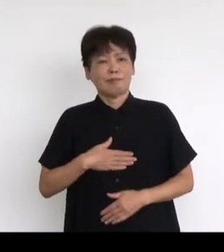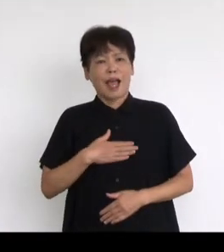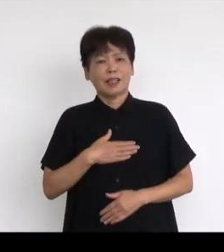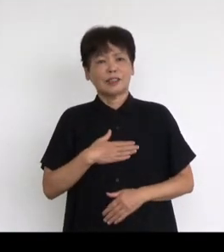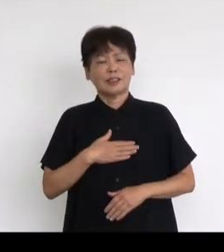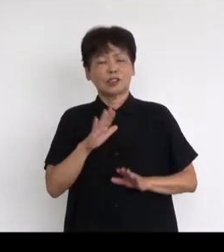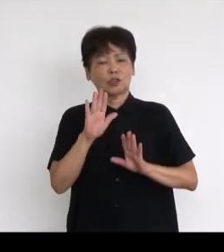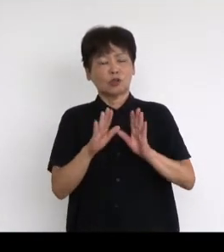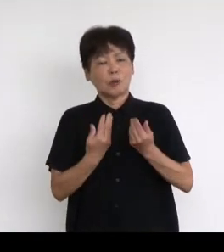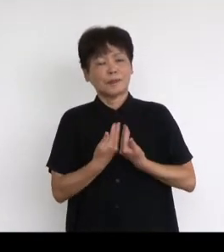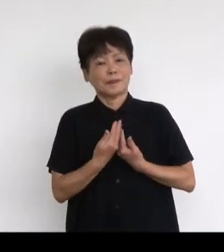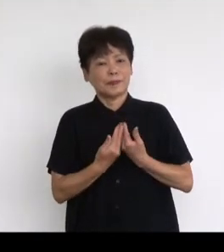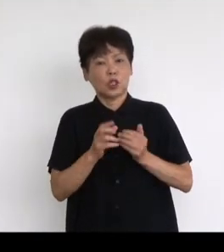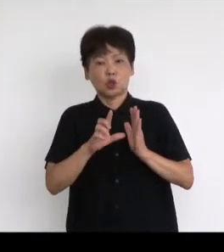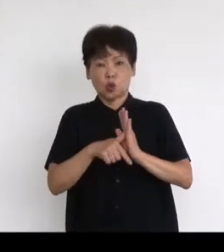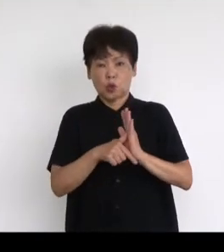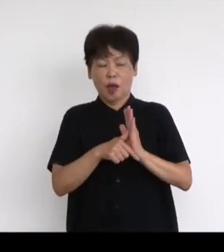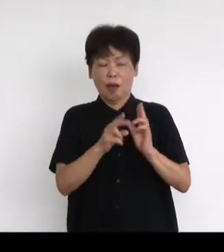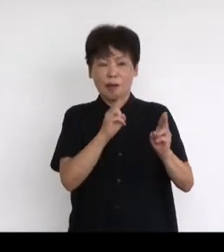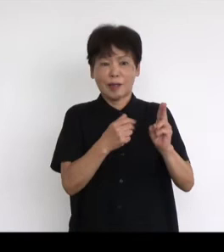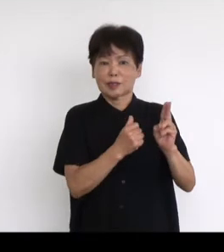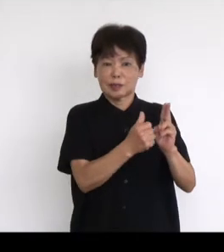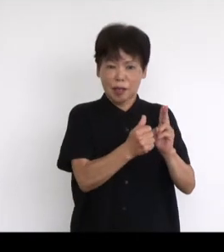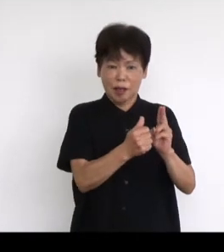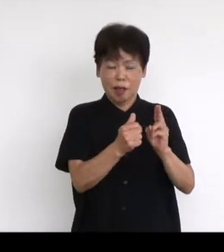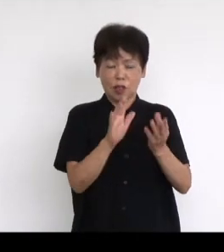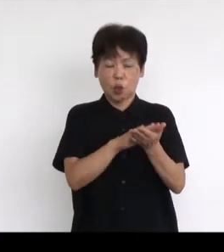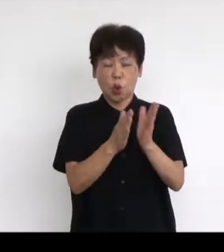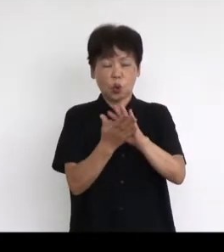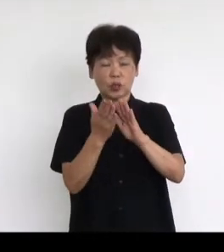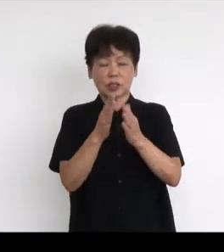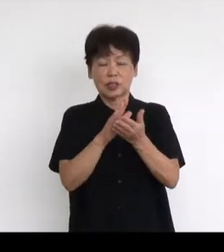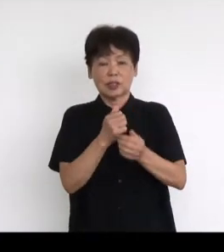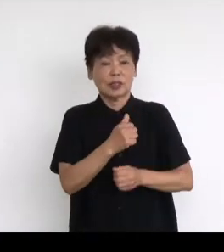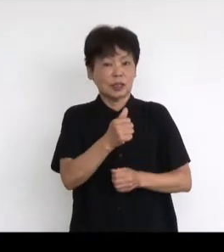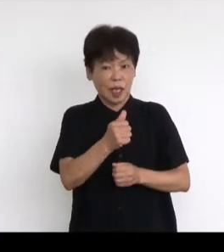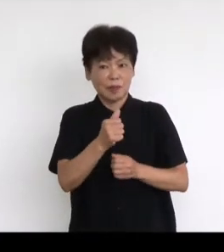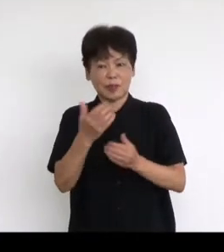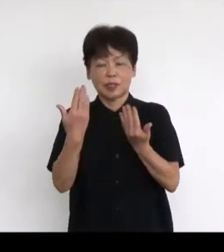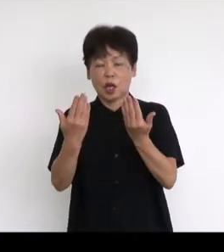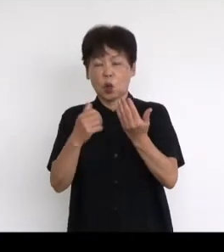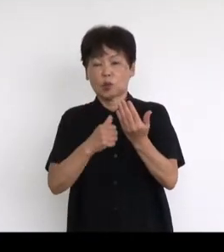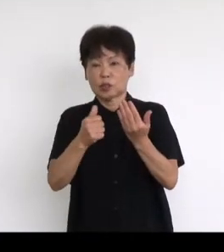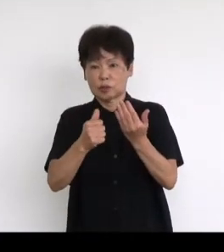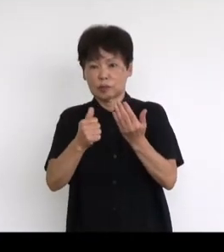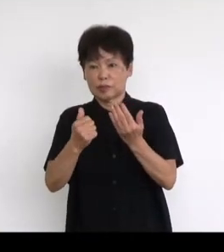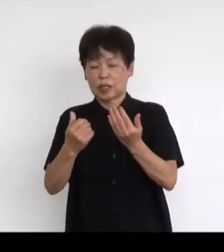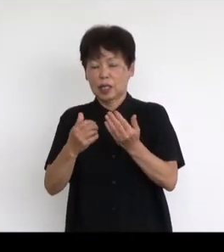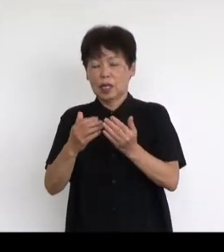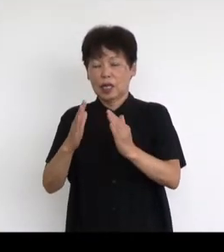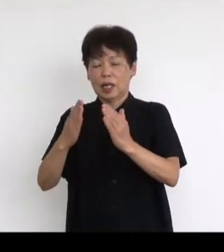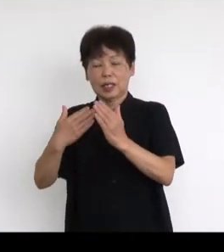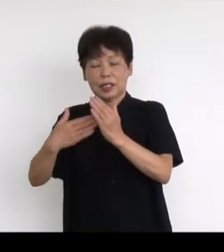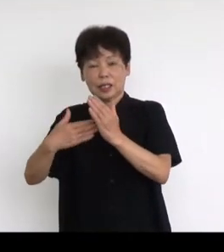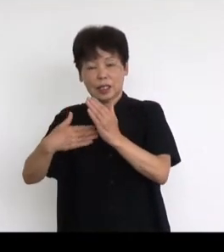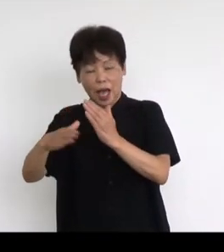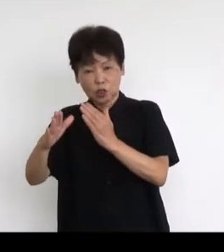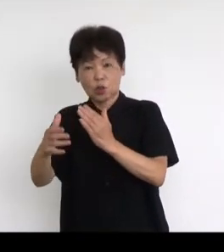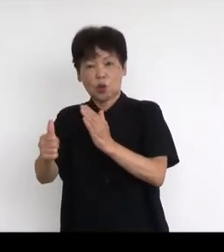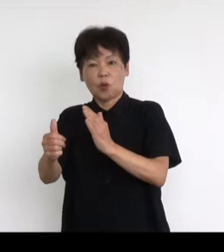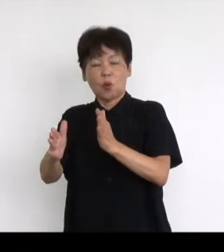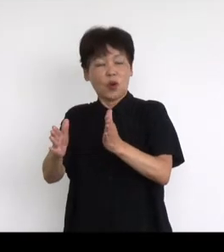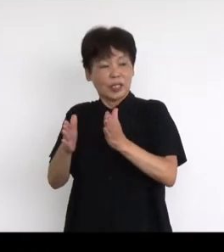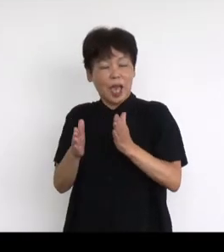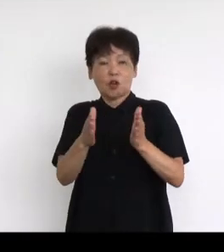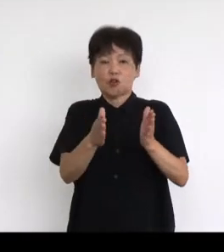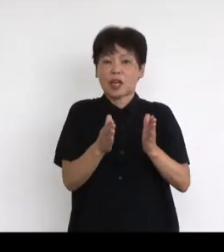には出勤、登園、登校、外出を控えて感染を広げ